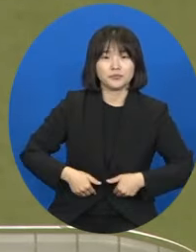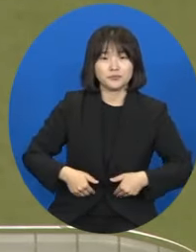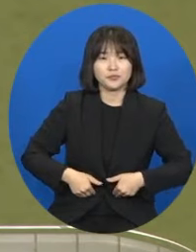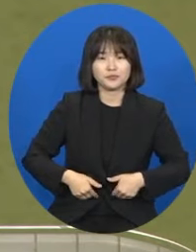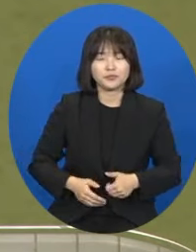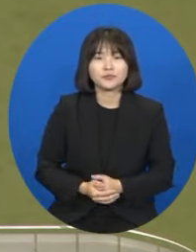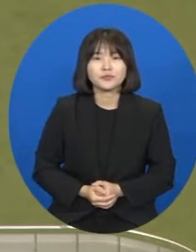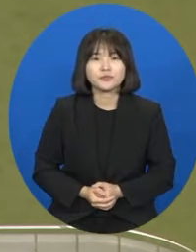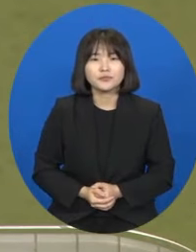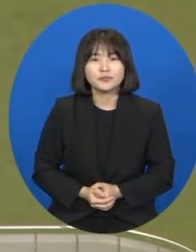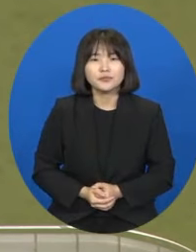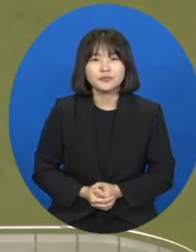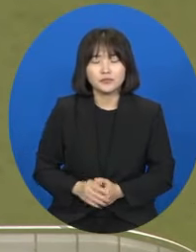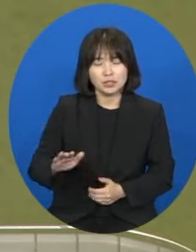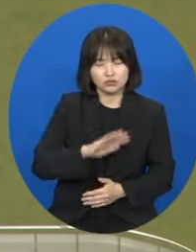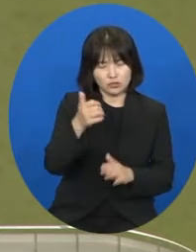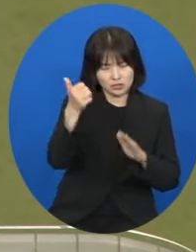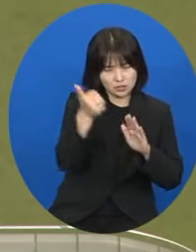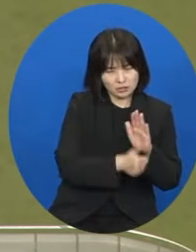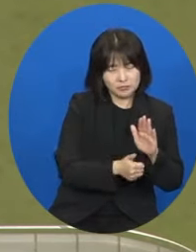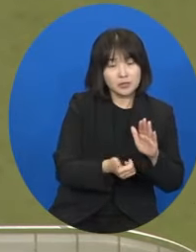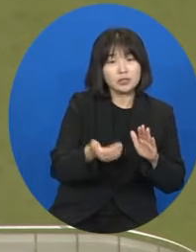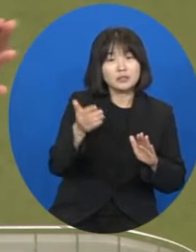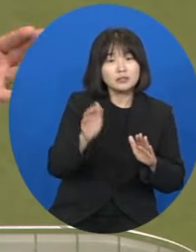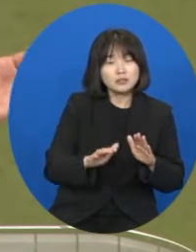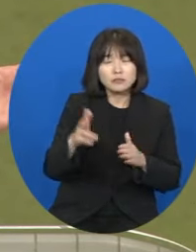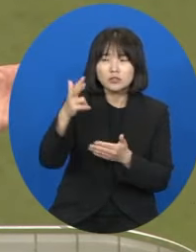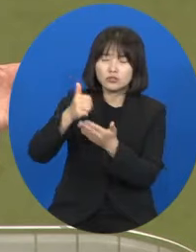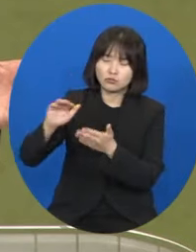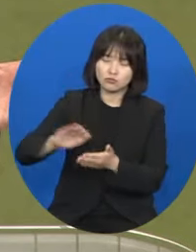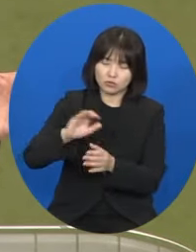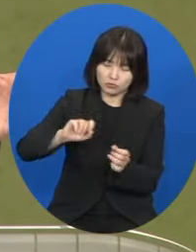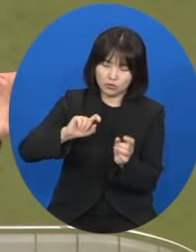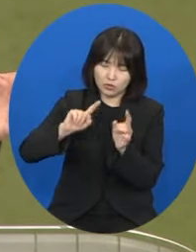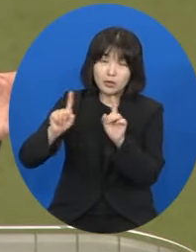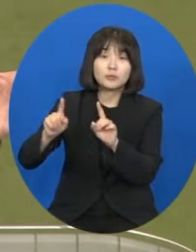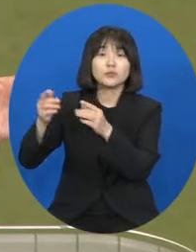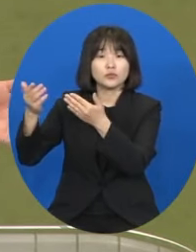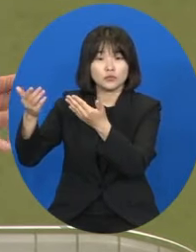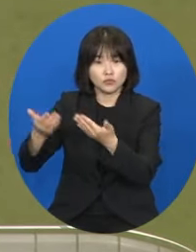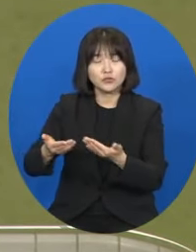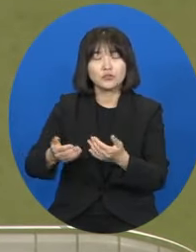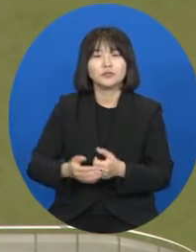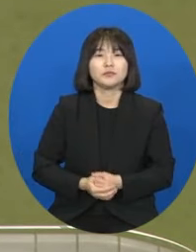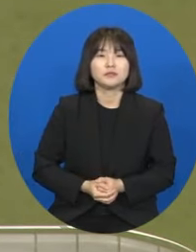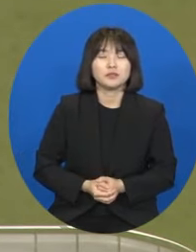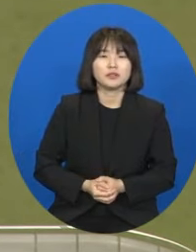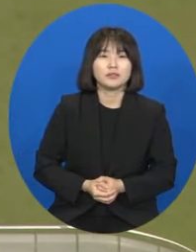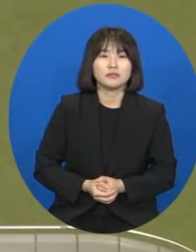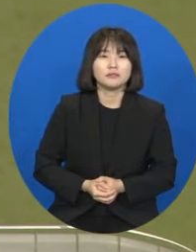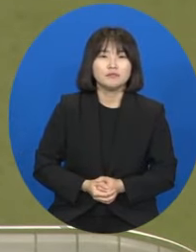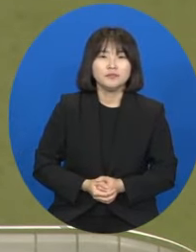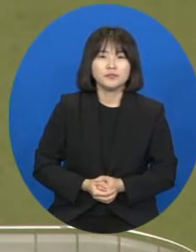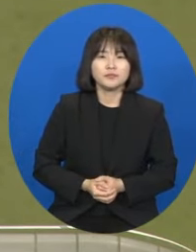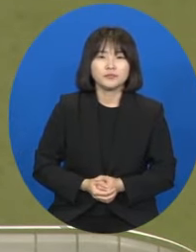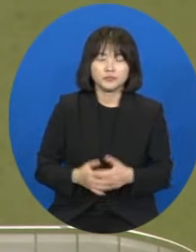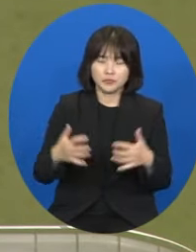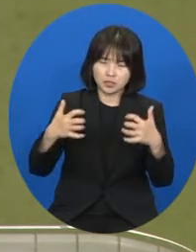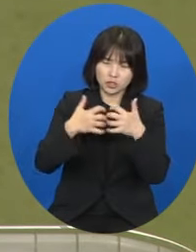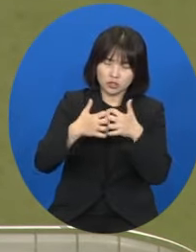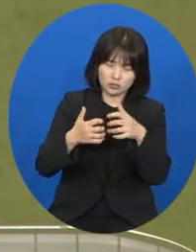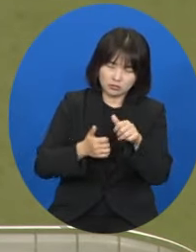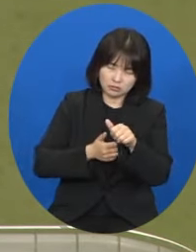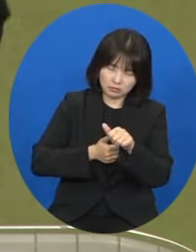그래서 우리의 실패가 있어도 주님은 우리를 회복시켜 주신다는 거예요. 어떻게 하시냐면 이 전쟁에서